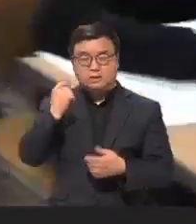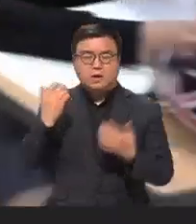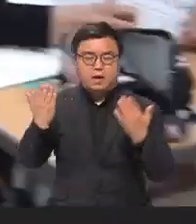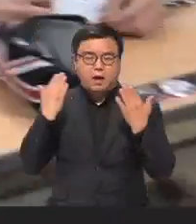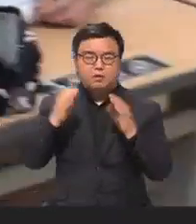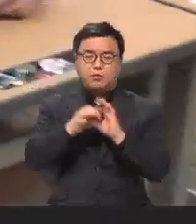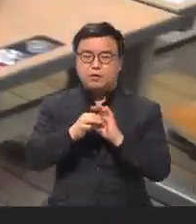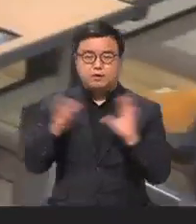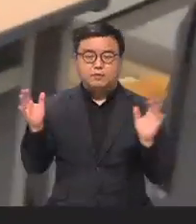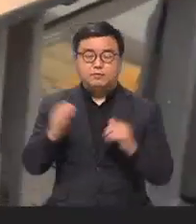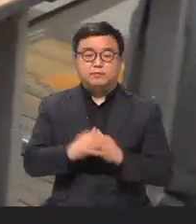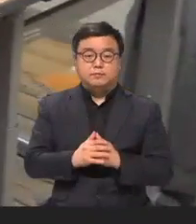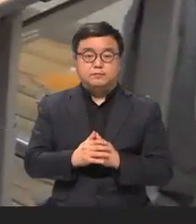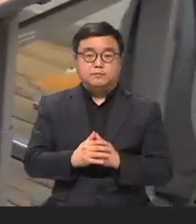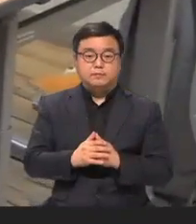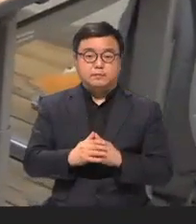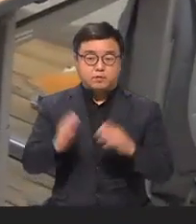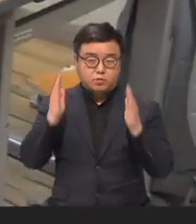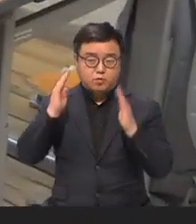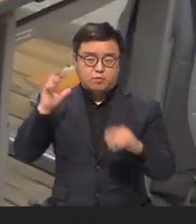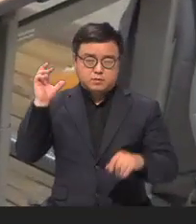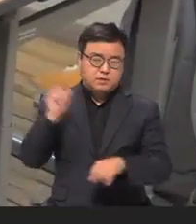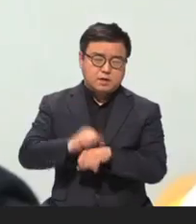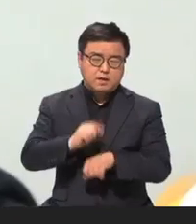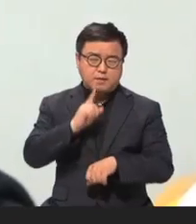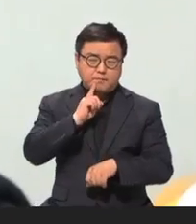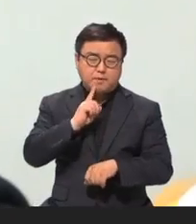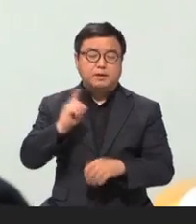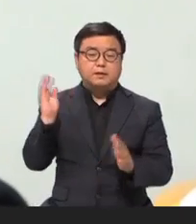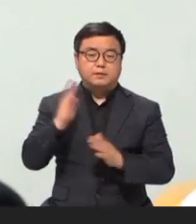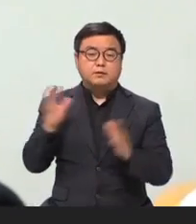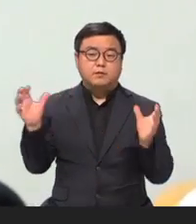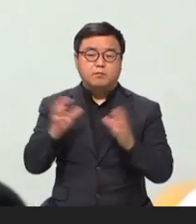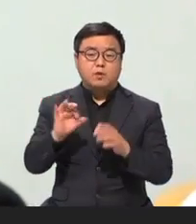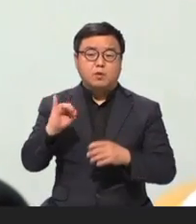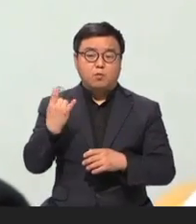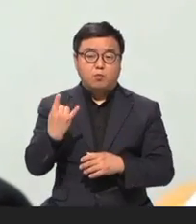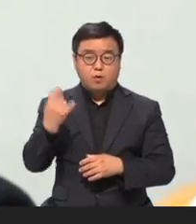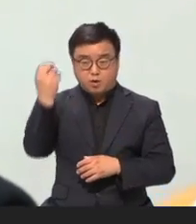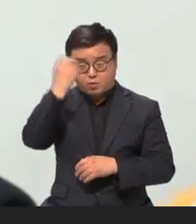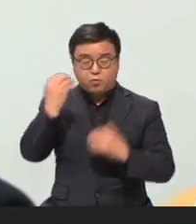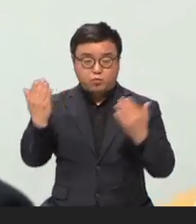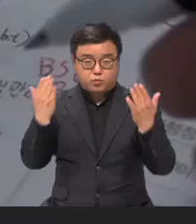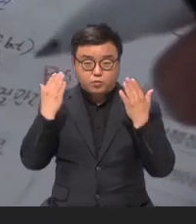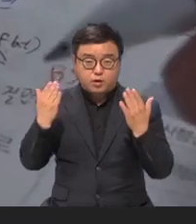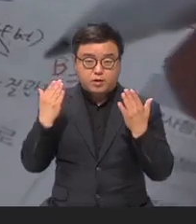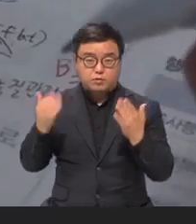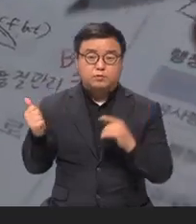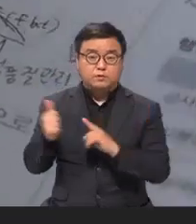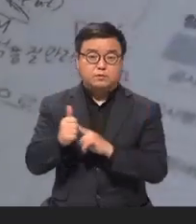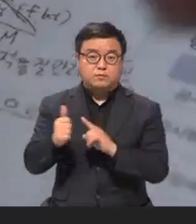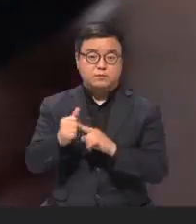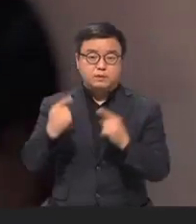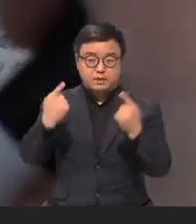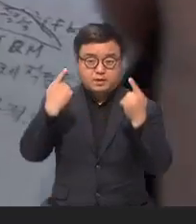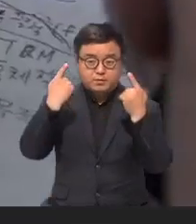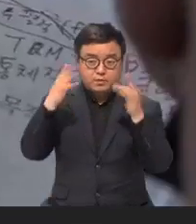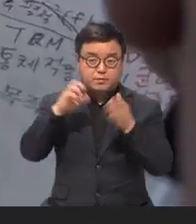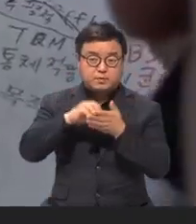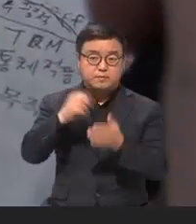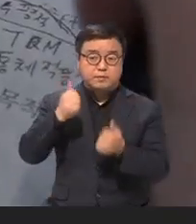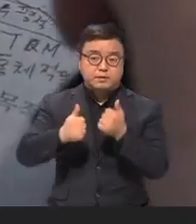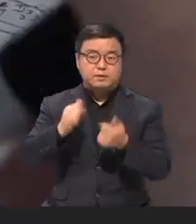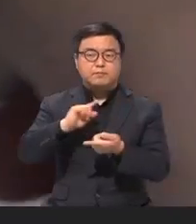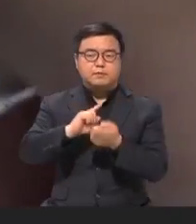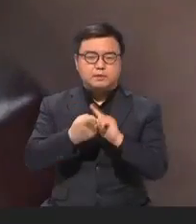있습니다. 공부라면 내놓으라 하는 학생들이 모였다는 외국어고. 재우는 수능 대신 공무원 시험을 준비하고